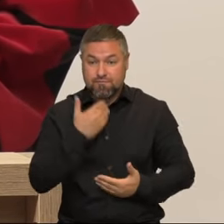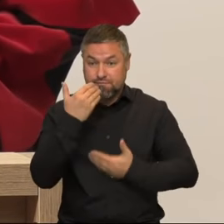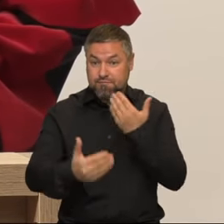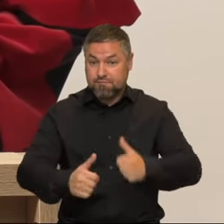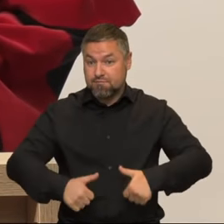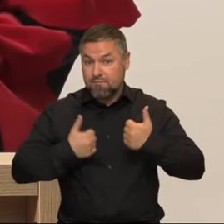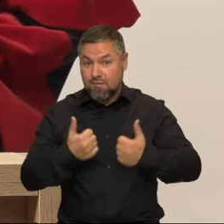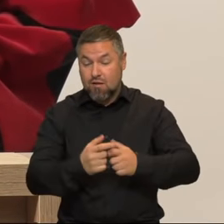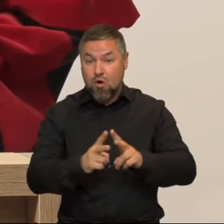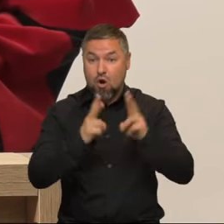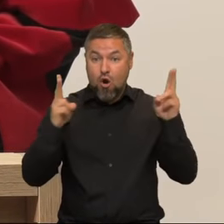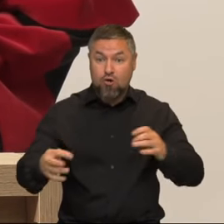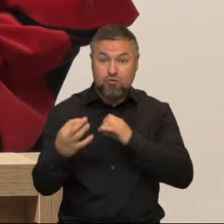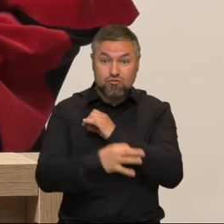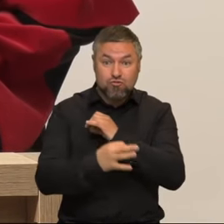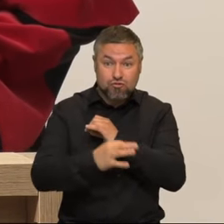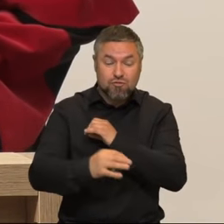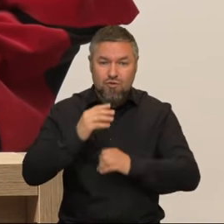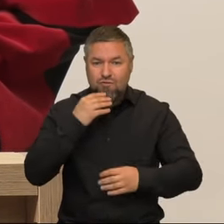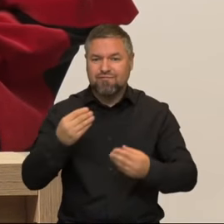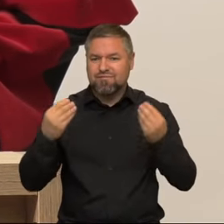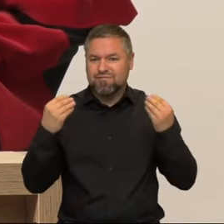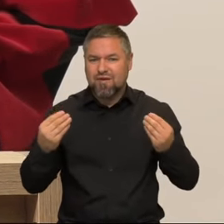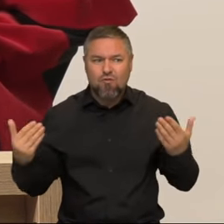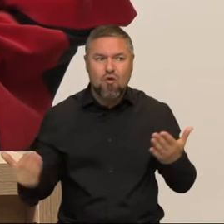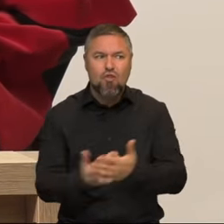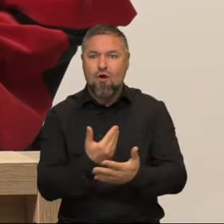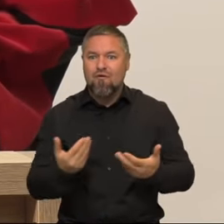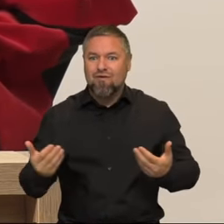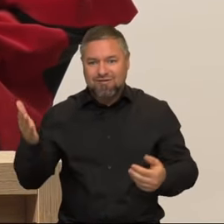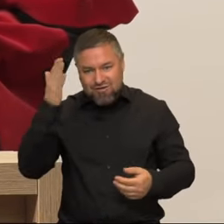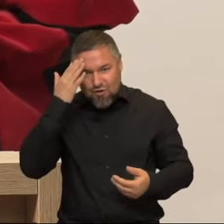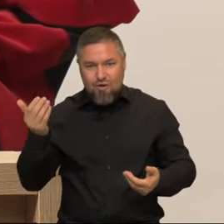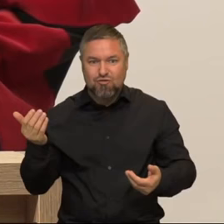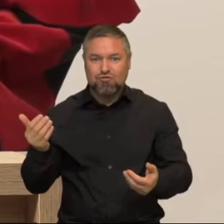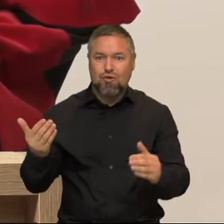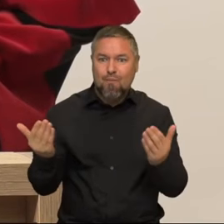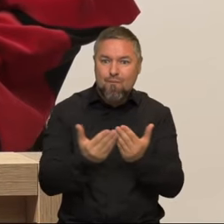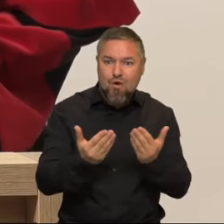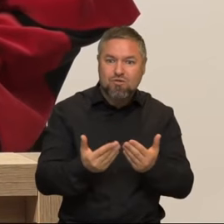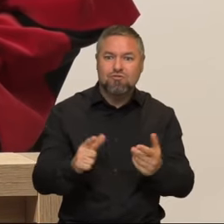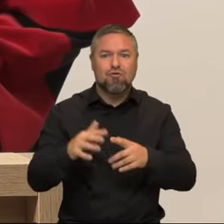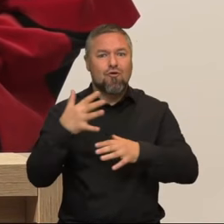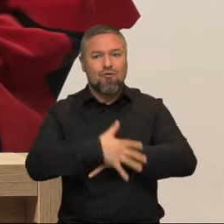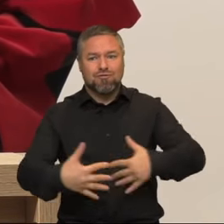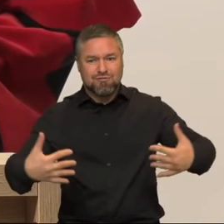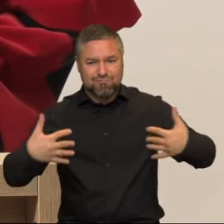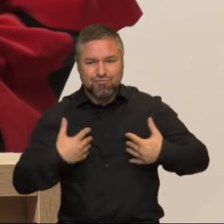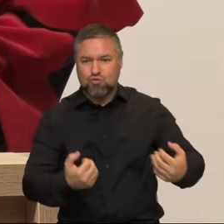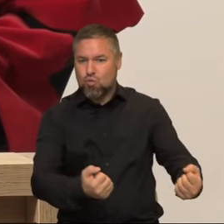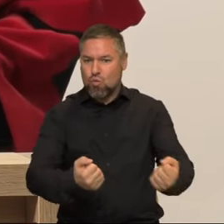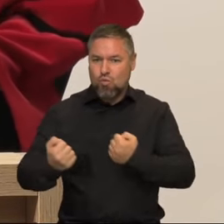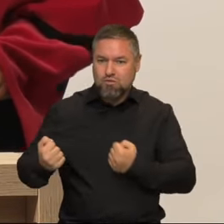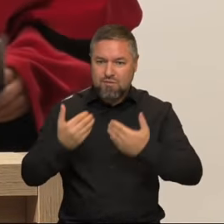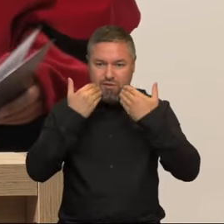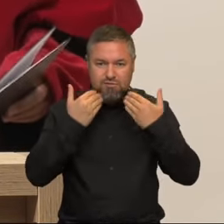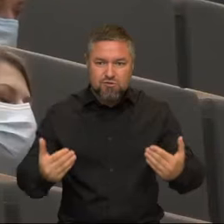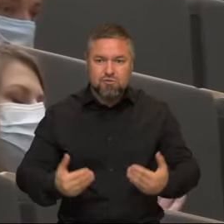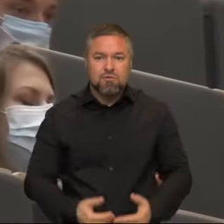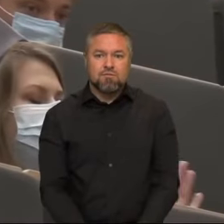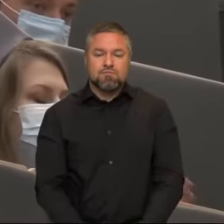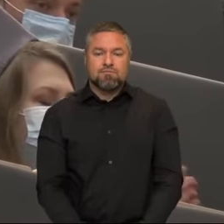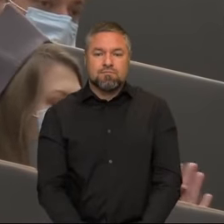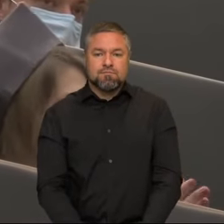żeby okres studiów był owocny w nowe przyjaźnie, które mam nadzieję, że przetrwają do końca życia. Dziękuję.